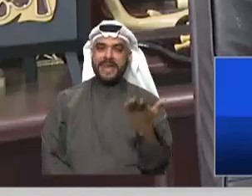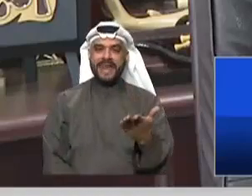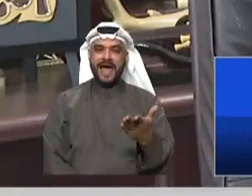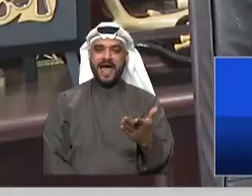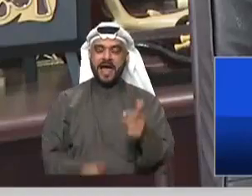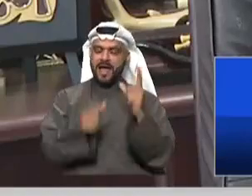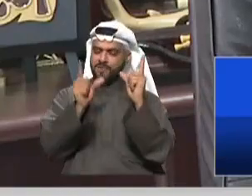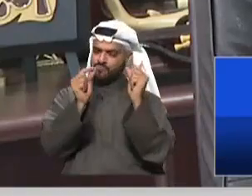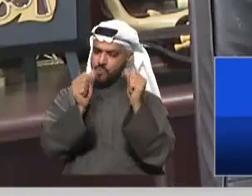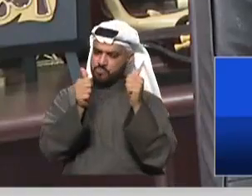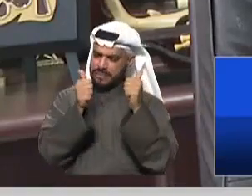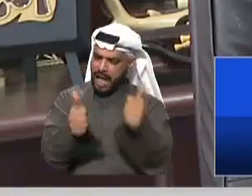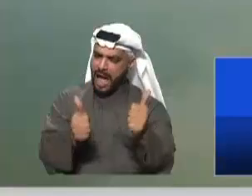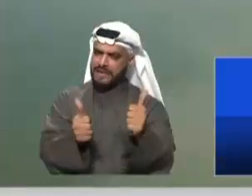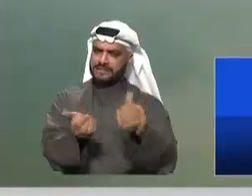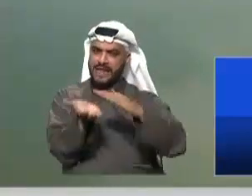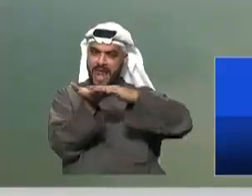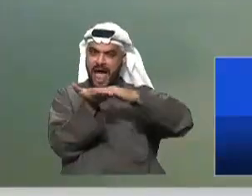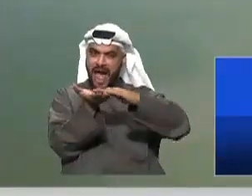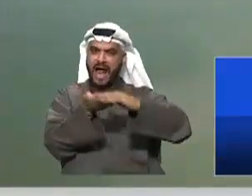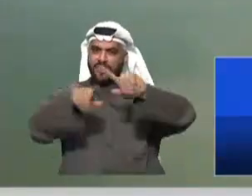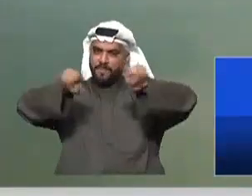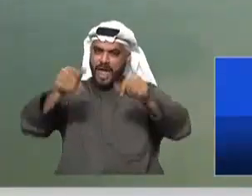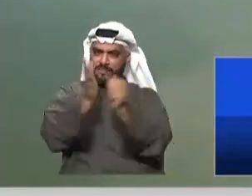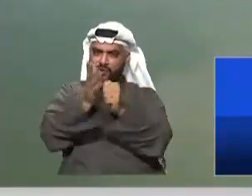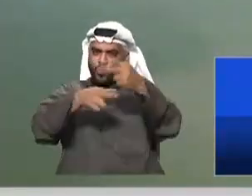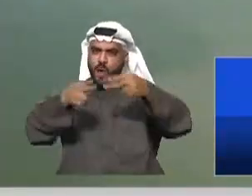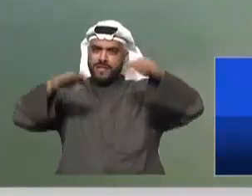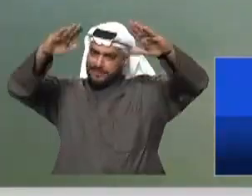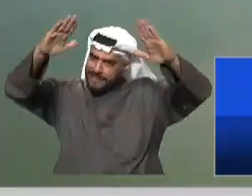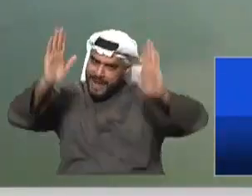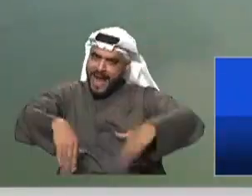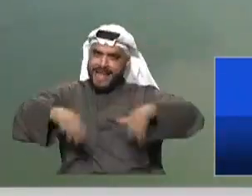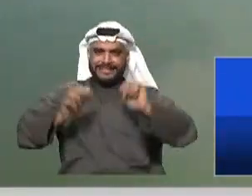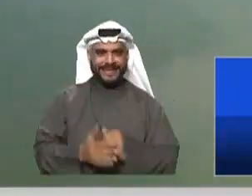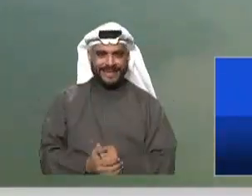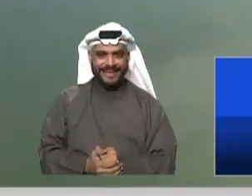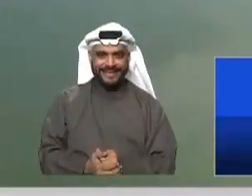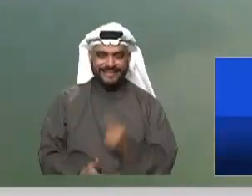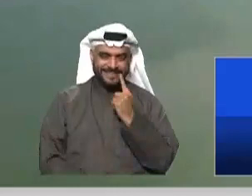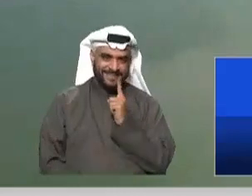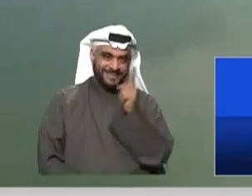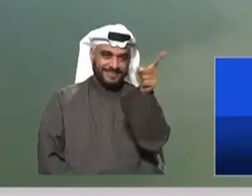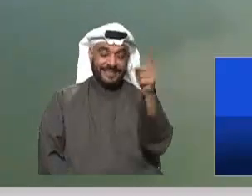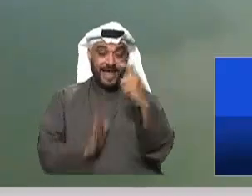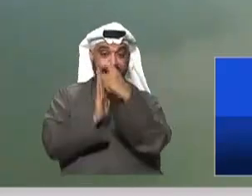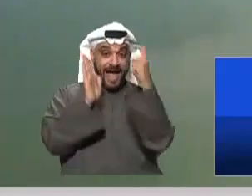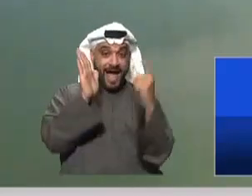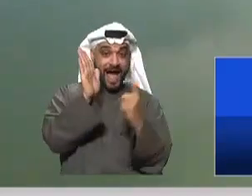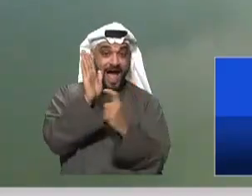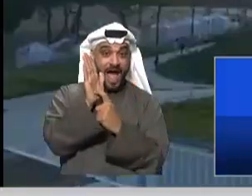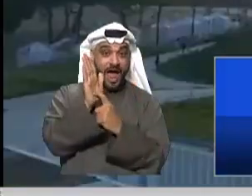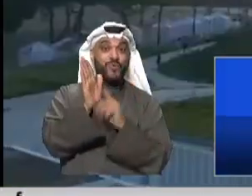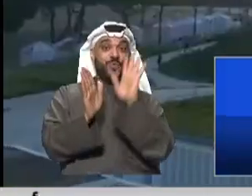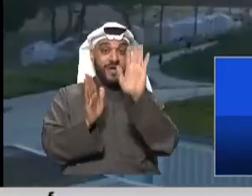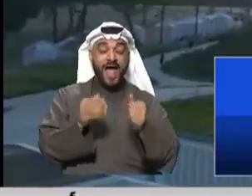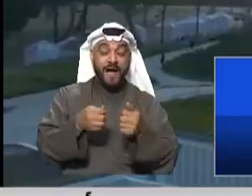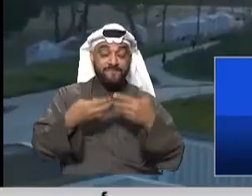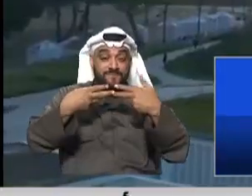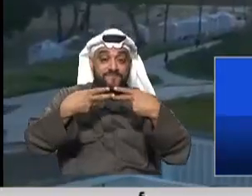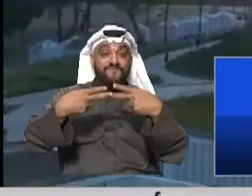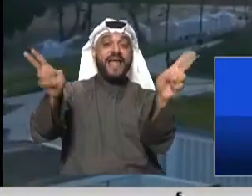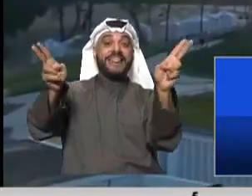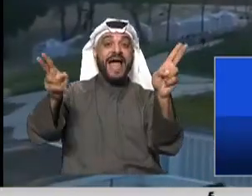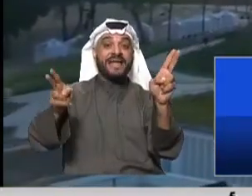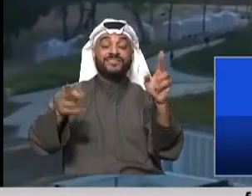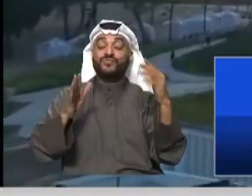يؤثر على العرض والطلب رغم التحدد الاراء حول مدى تاثر سوق العقار بقانون تاسيس شركات لانشاء المدن